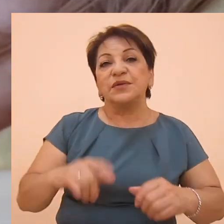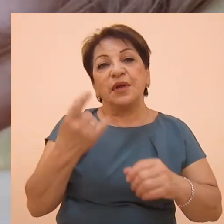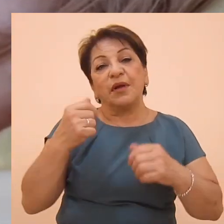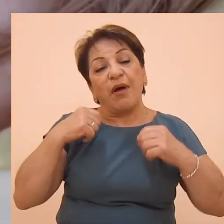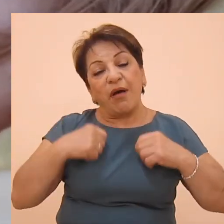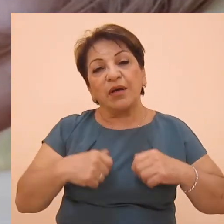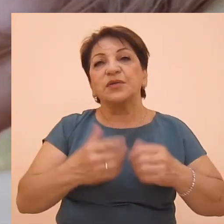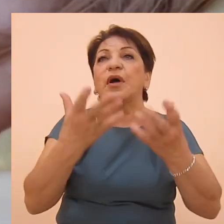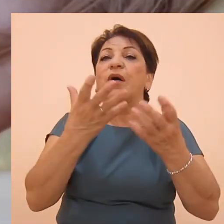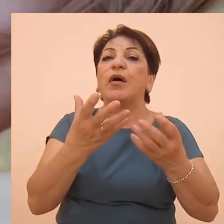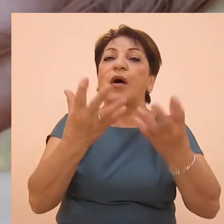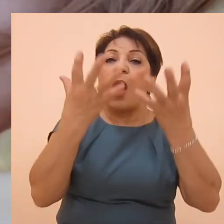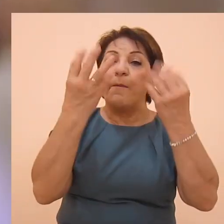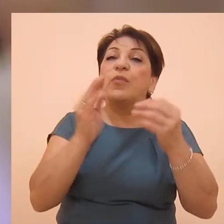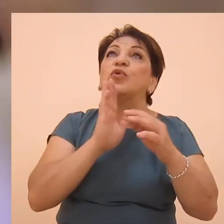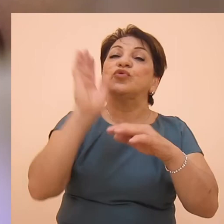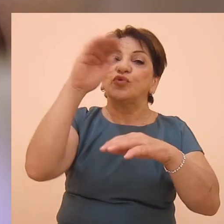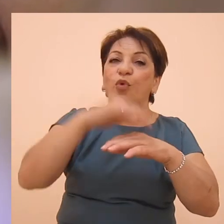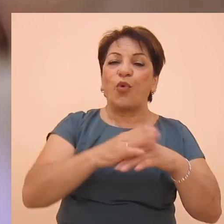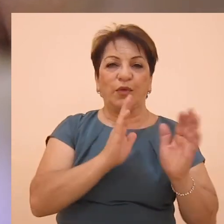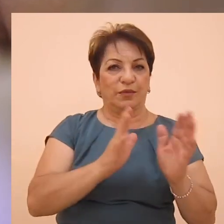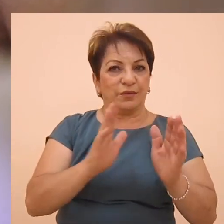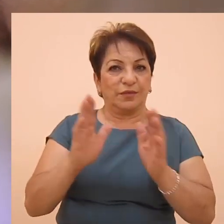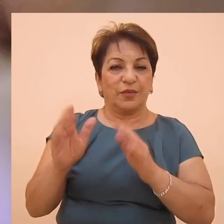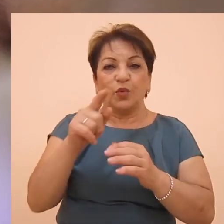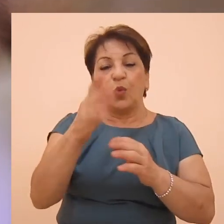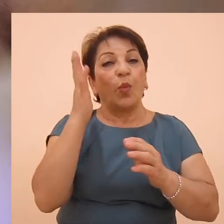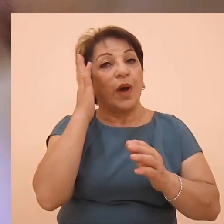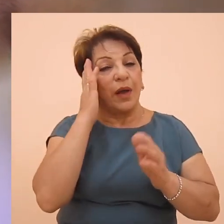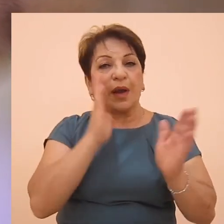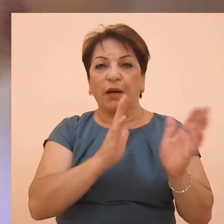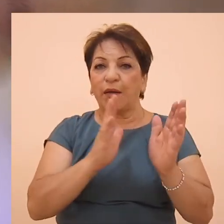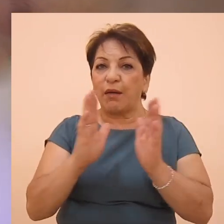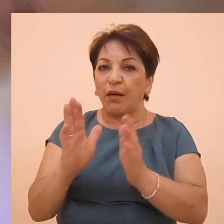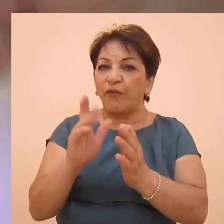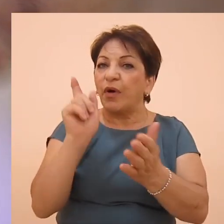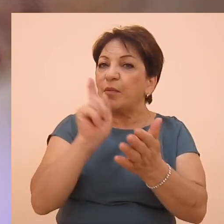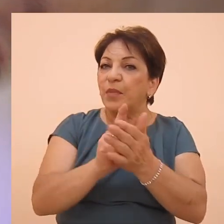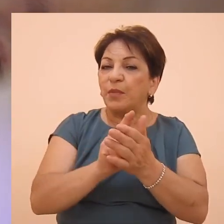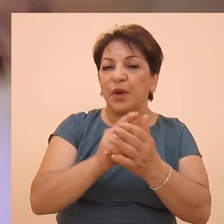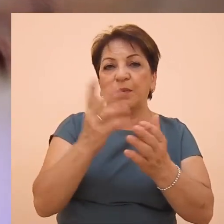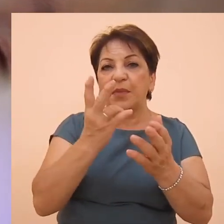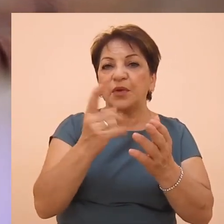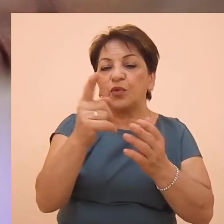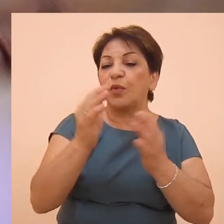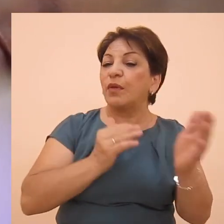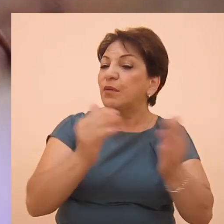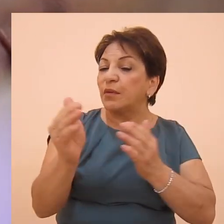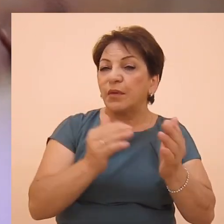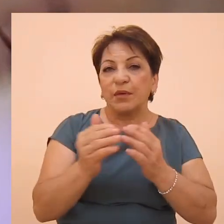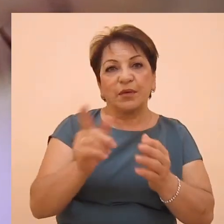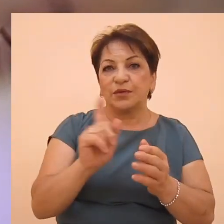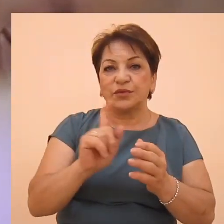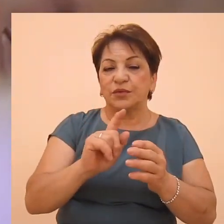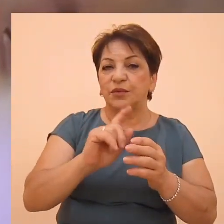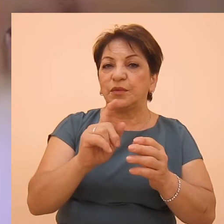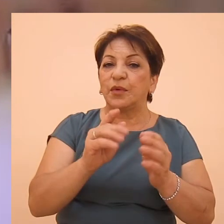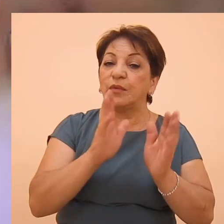վարք ամբողջ օրվա ընթացքում։ Կանոնակարգեք փոքրիկի քնի գրաֆիկն ու բացառեք պարբերական շեղումները։